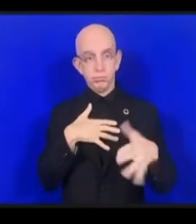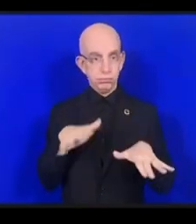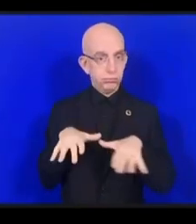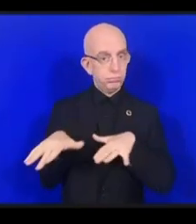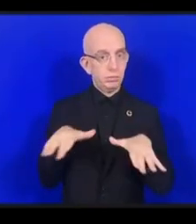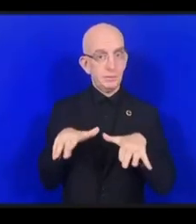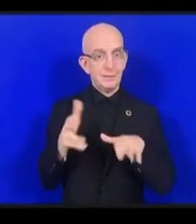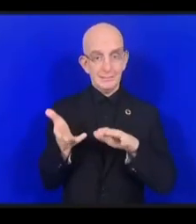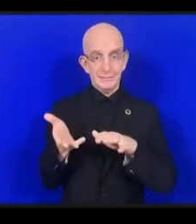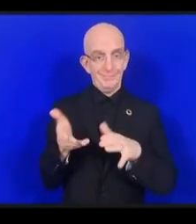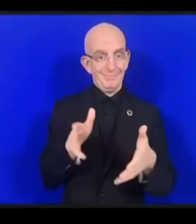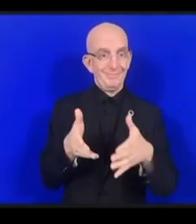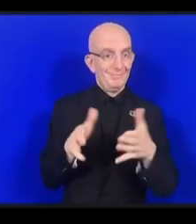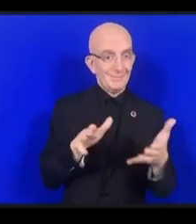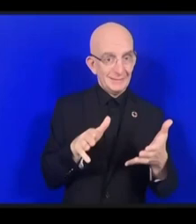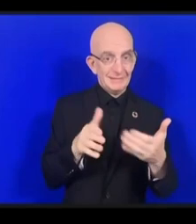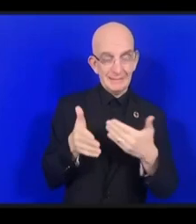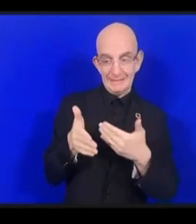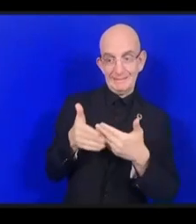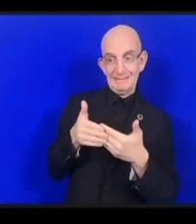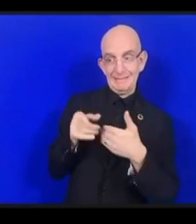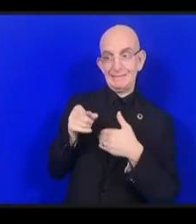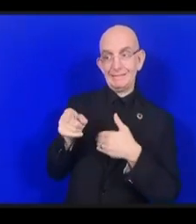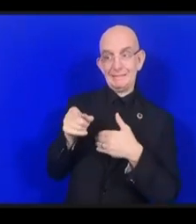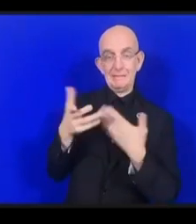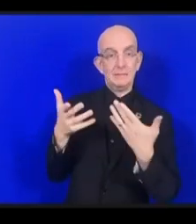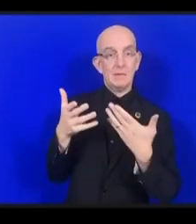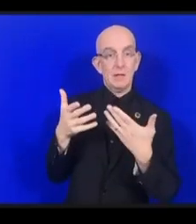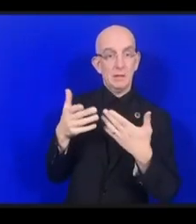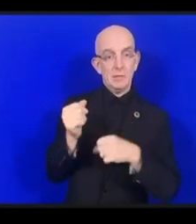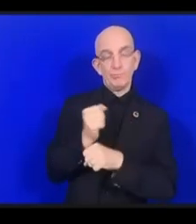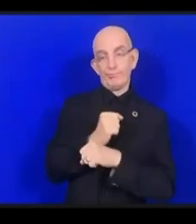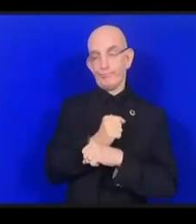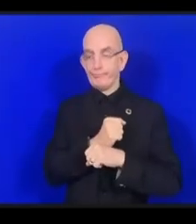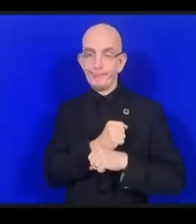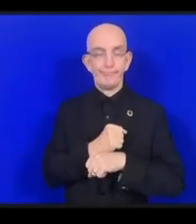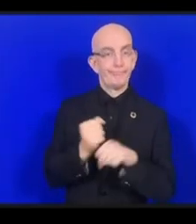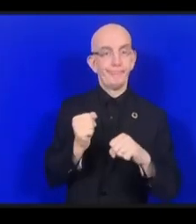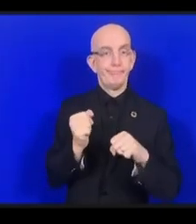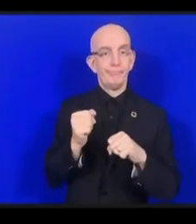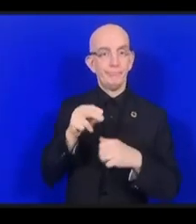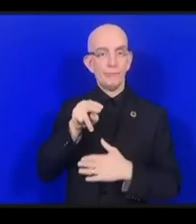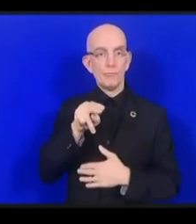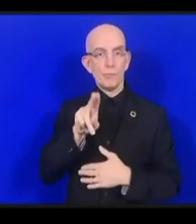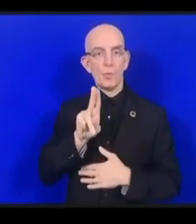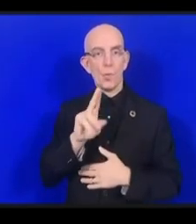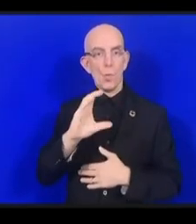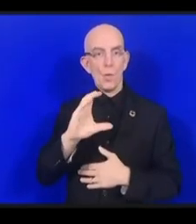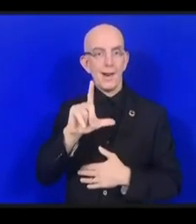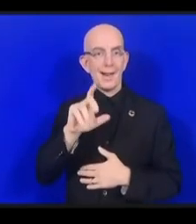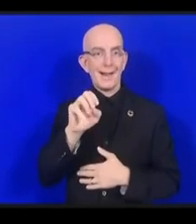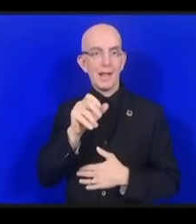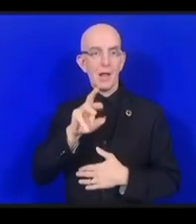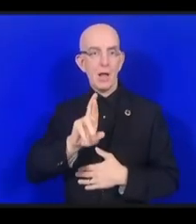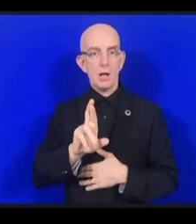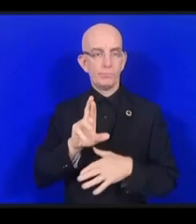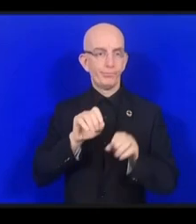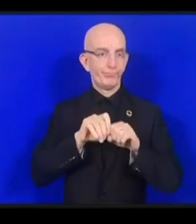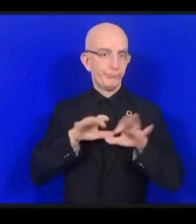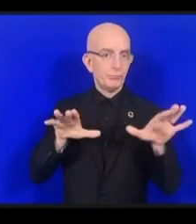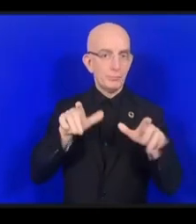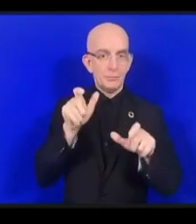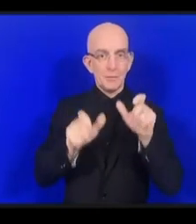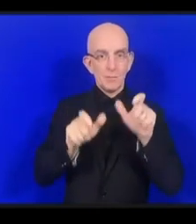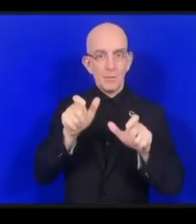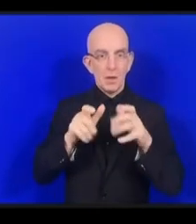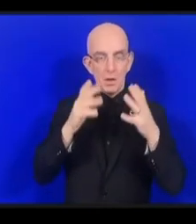時、日本中の人が、あるいは世界中の人が被災地の人たちに寄り添い、助け合